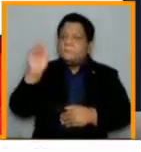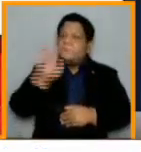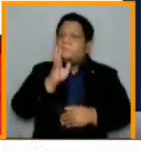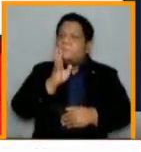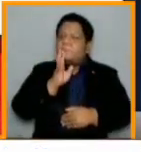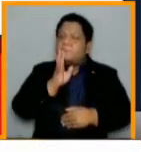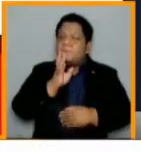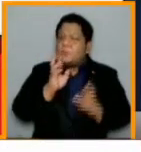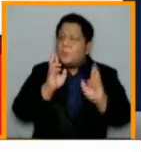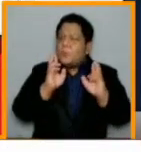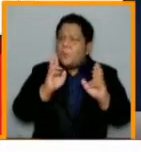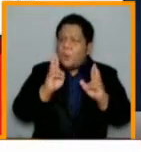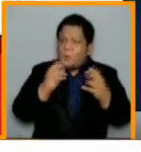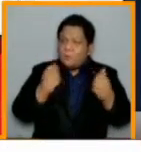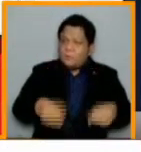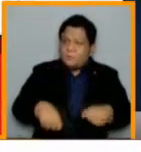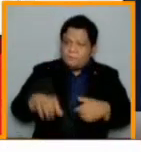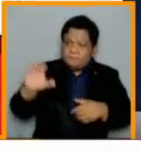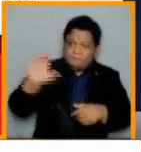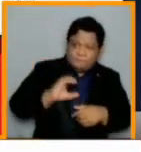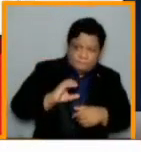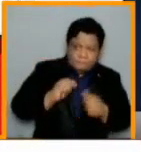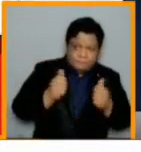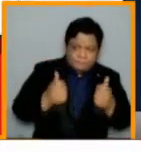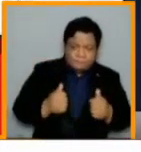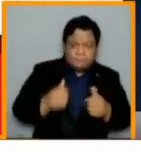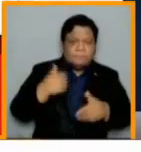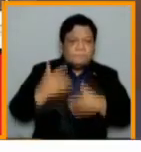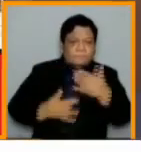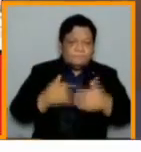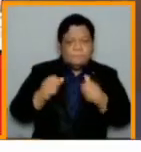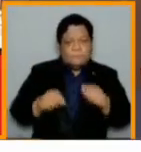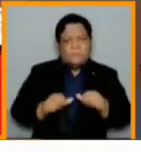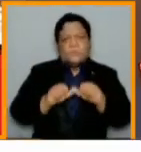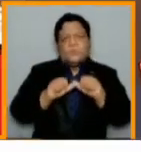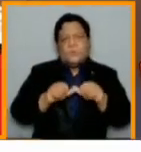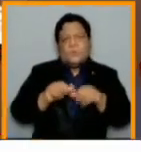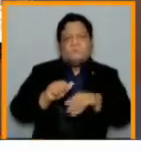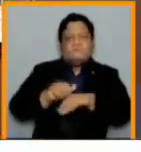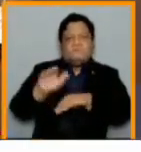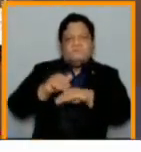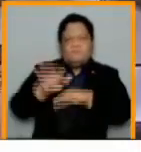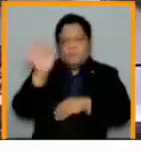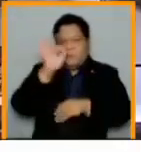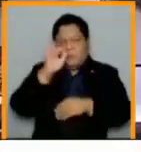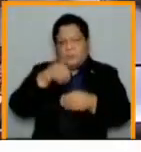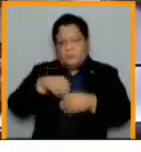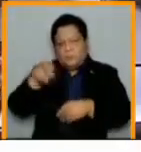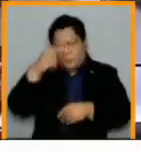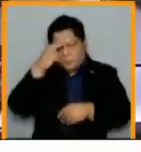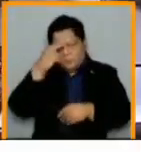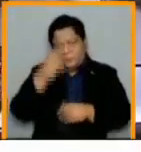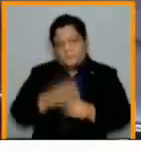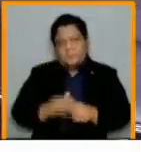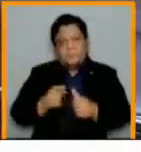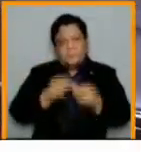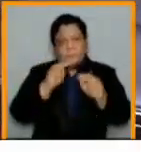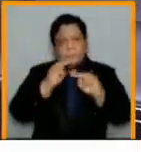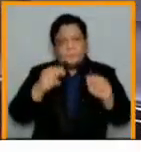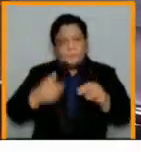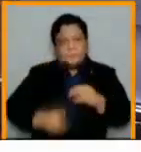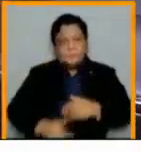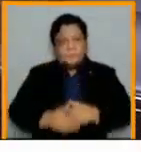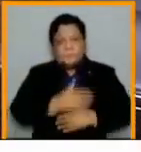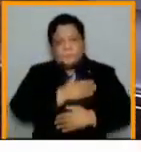on these issues para makapagpatuloy na po tayo ng deployment. Iyan ang unang balita. Chino Gaston, buong puso